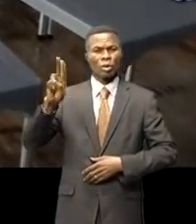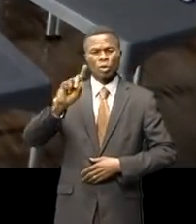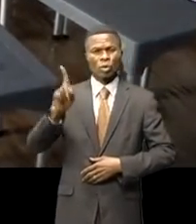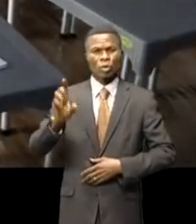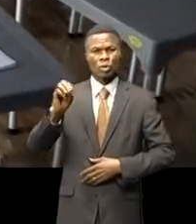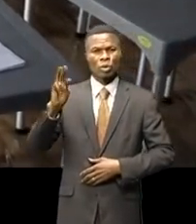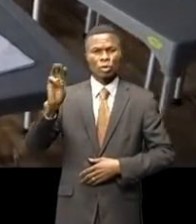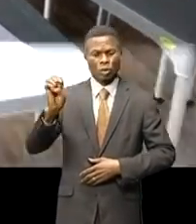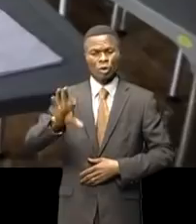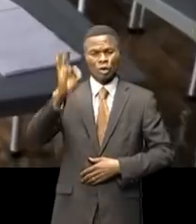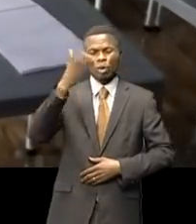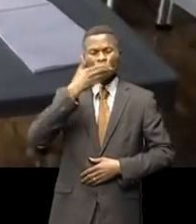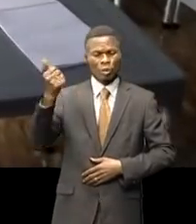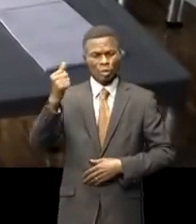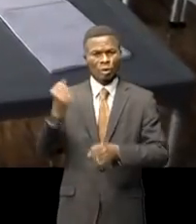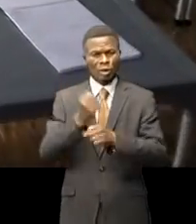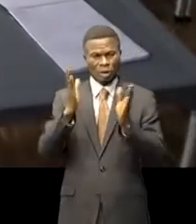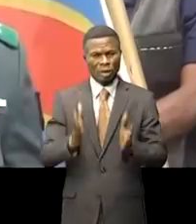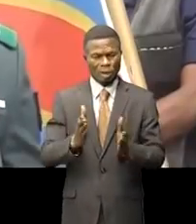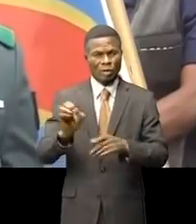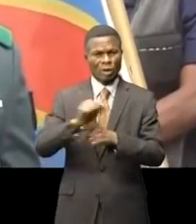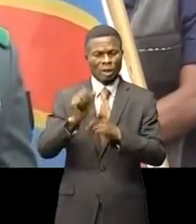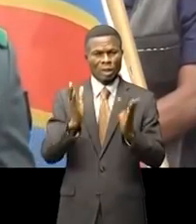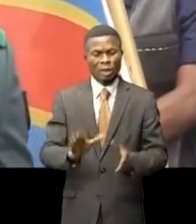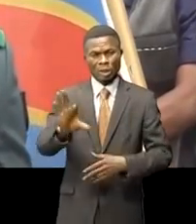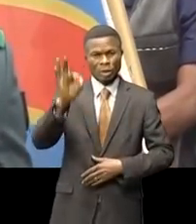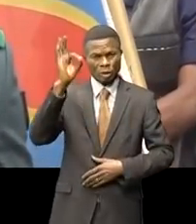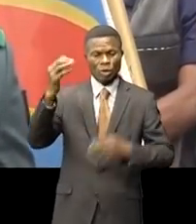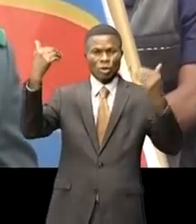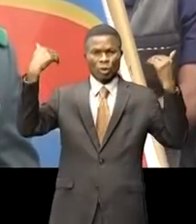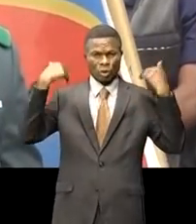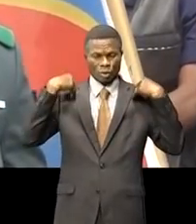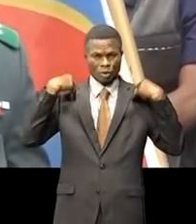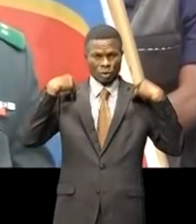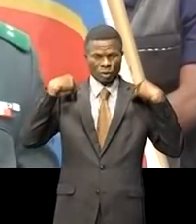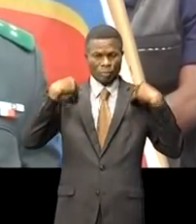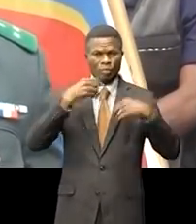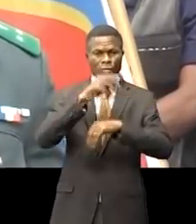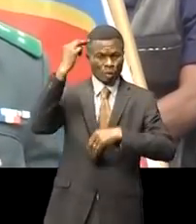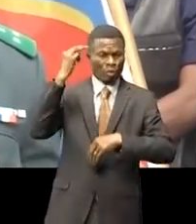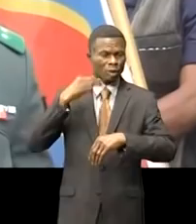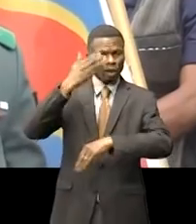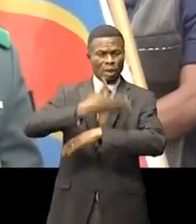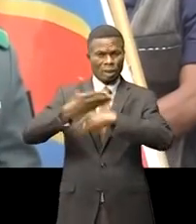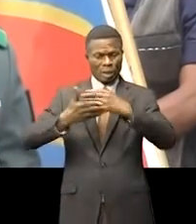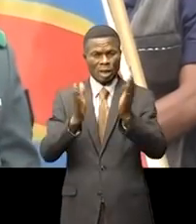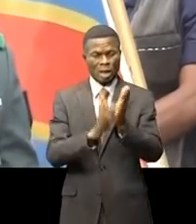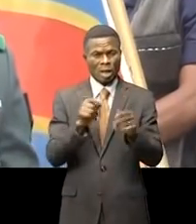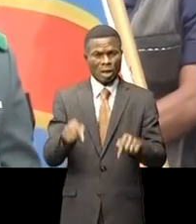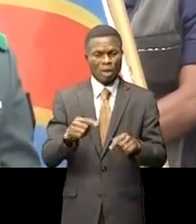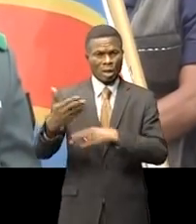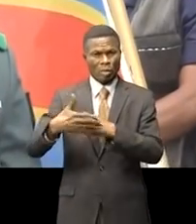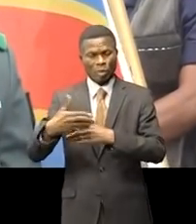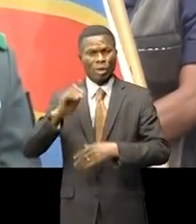pour la conversion professionnels de ces stages est le choix des autorités du musée la justice de construire cette école à proximité